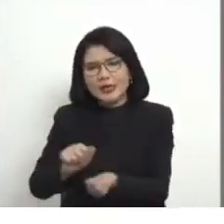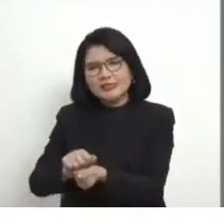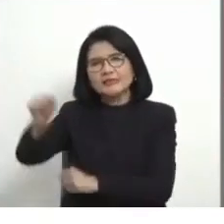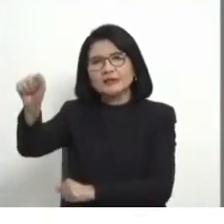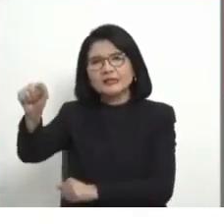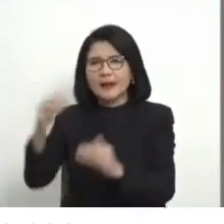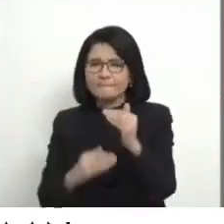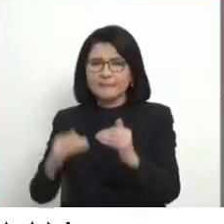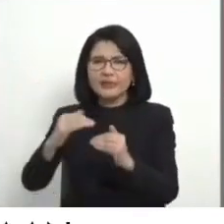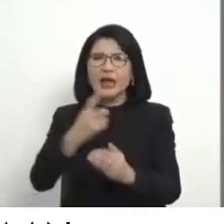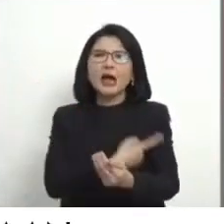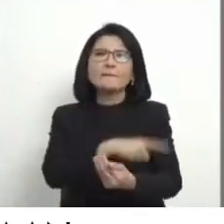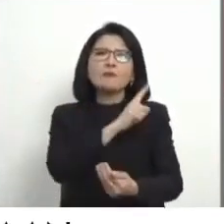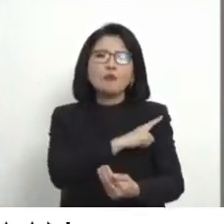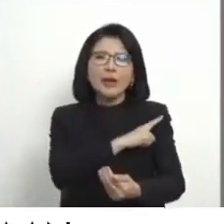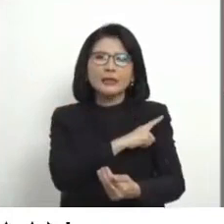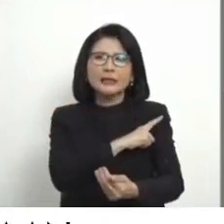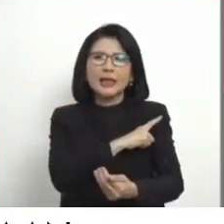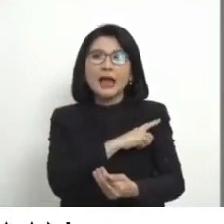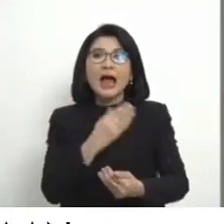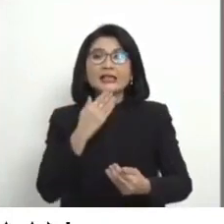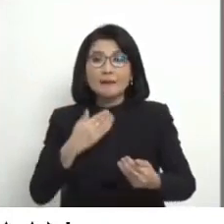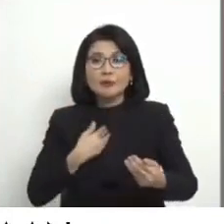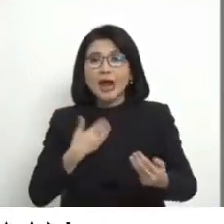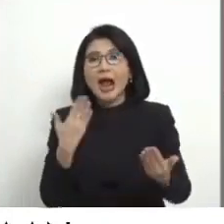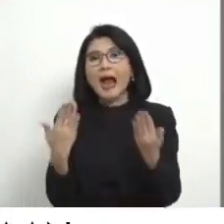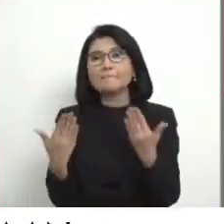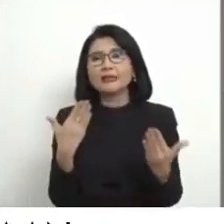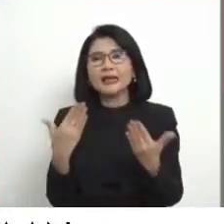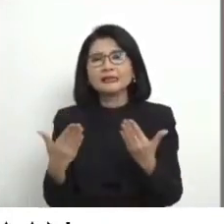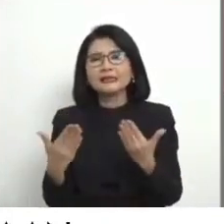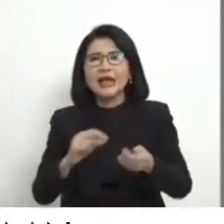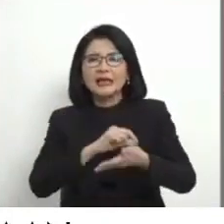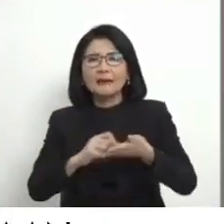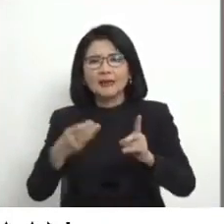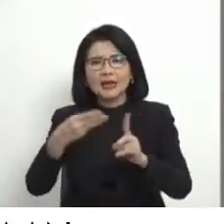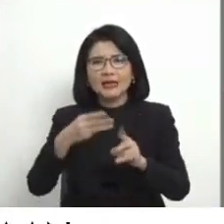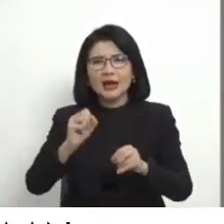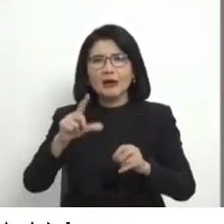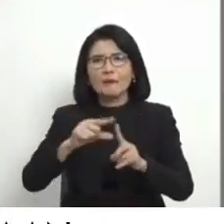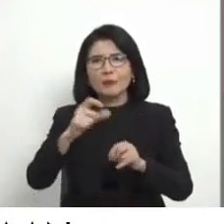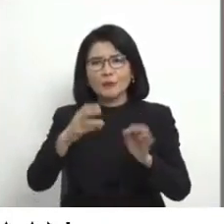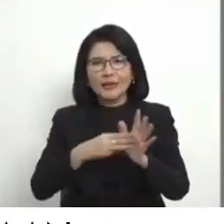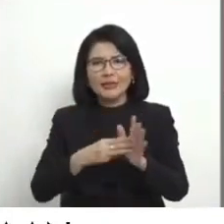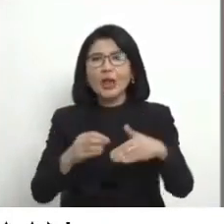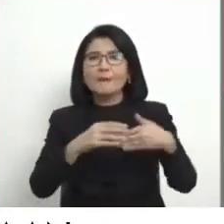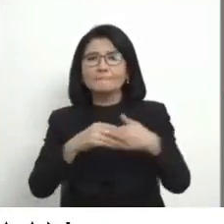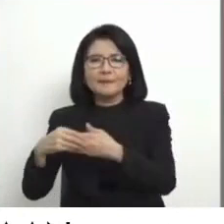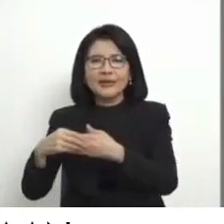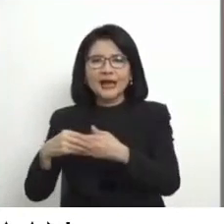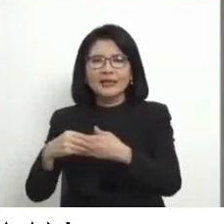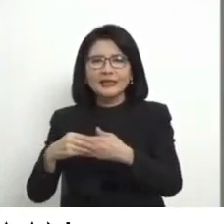peningkatan kapasitas Kami punya aplikasi namanya bolpen ini bimbingan teknis online dan